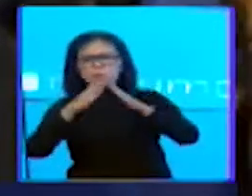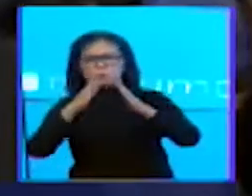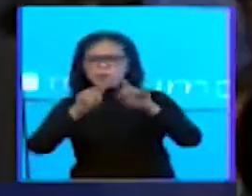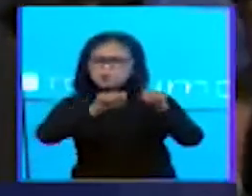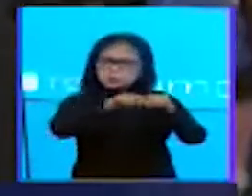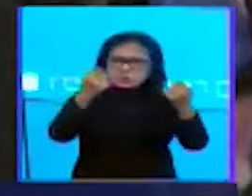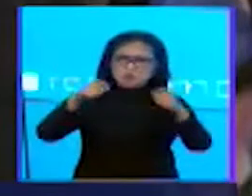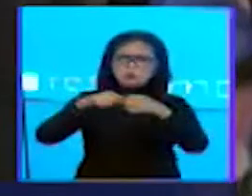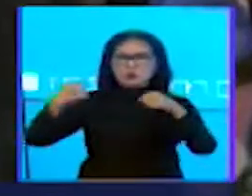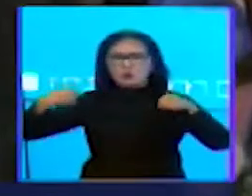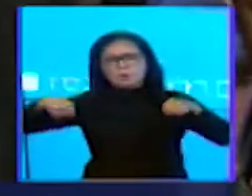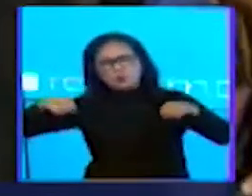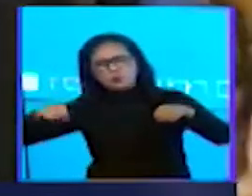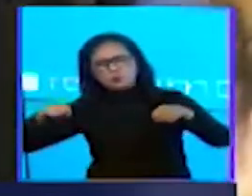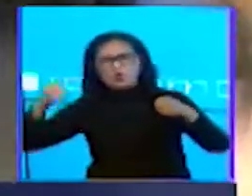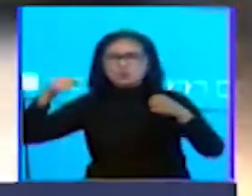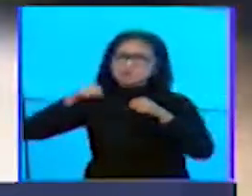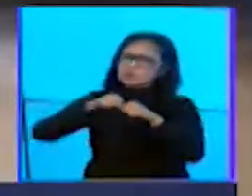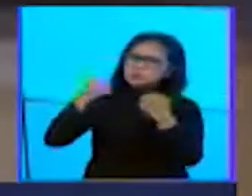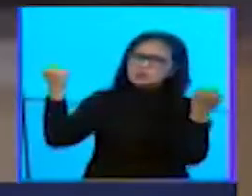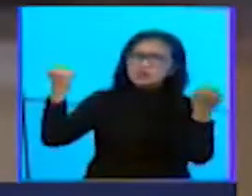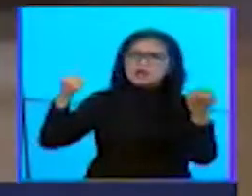kurang tahu makanya. Tiba-tiba langsung menyerang. Iya, betul.